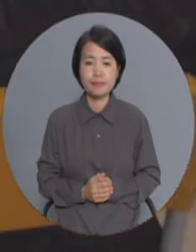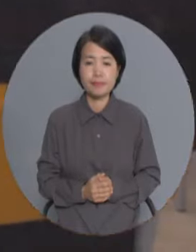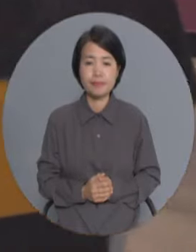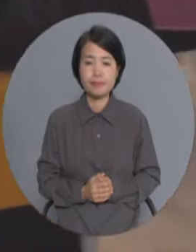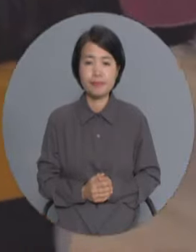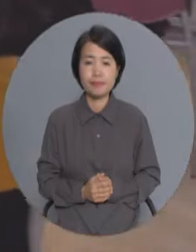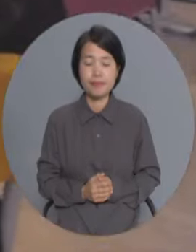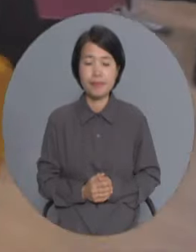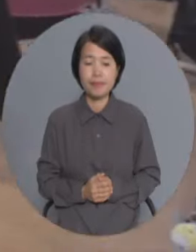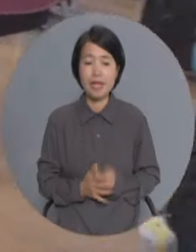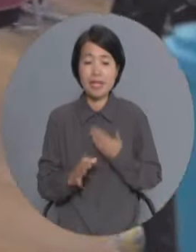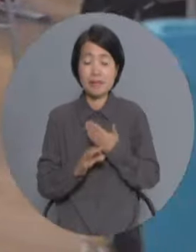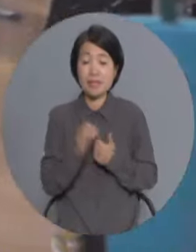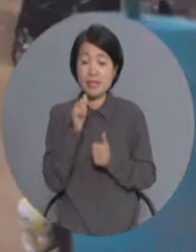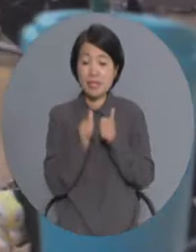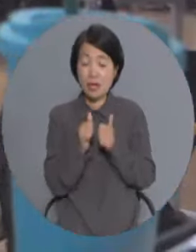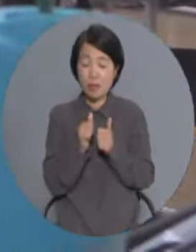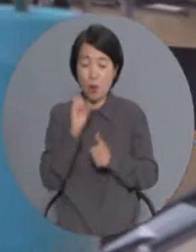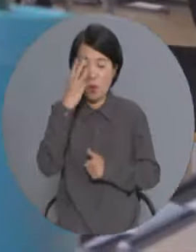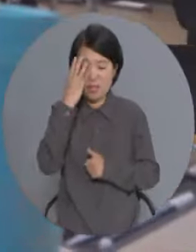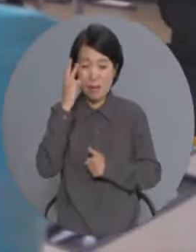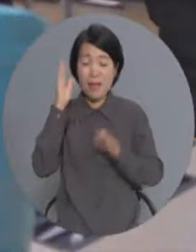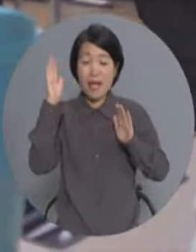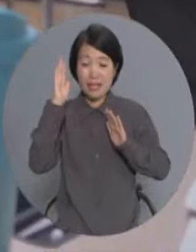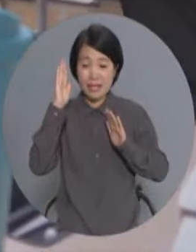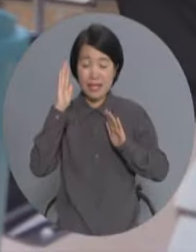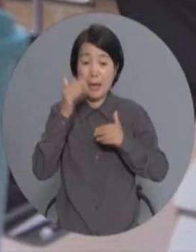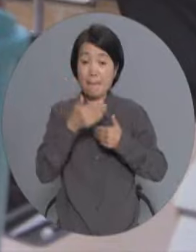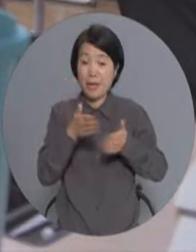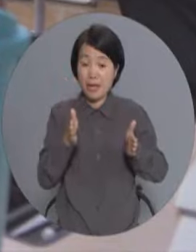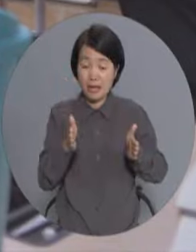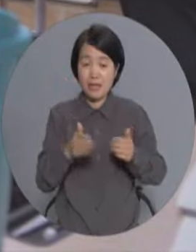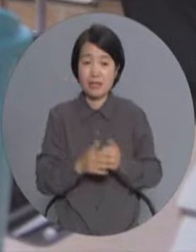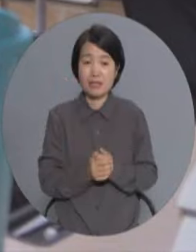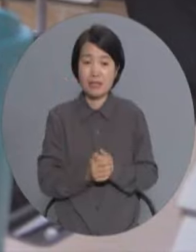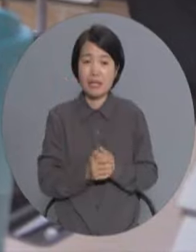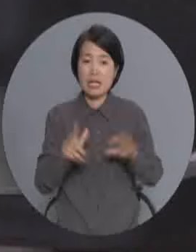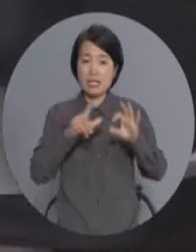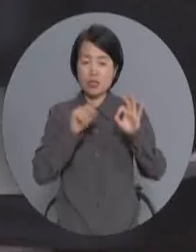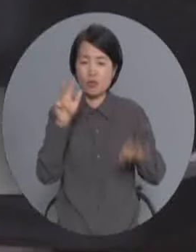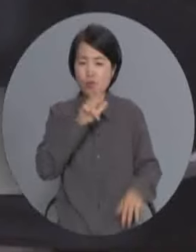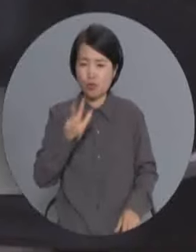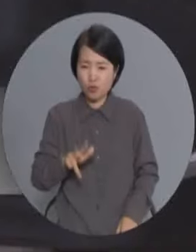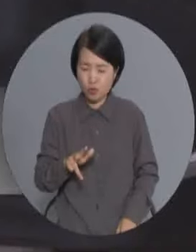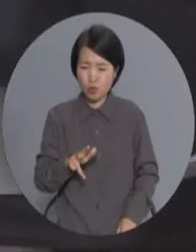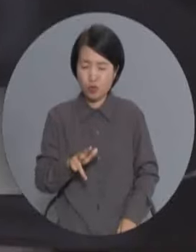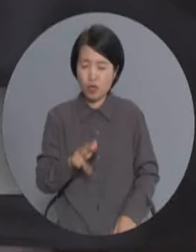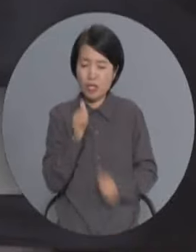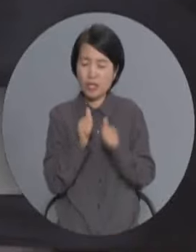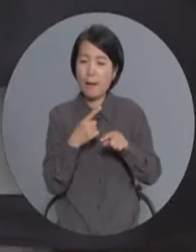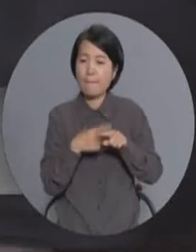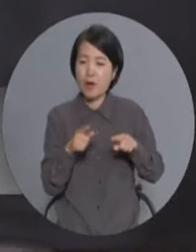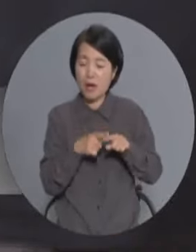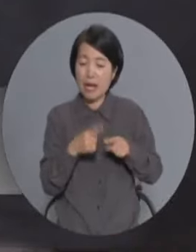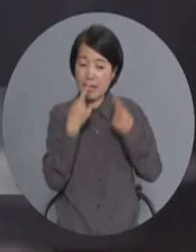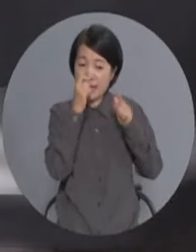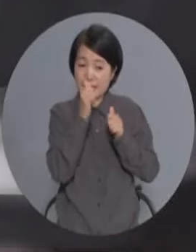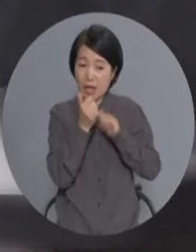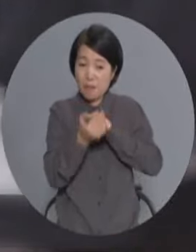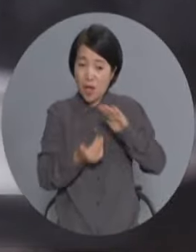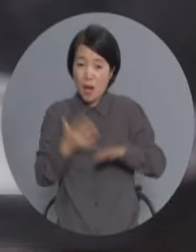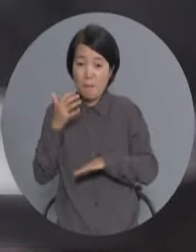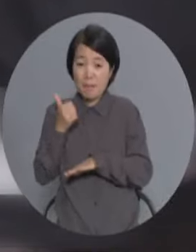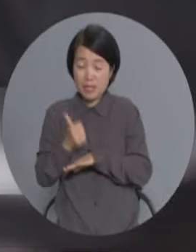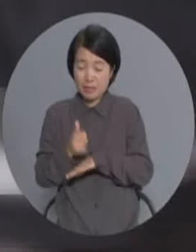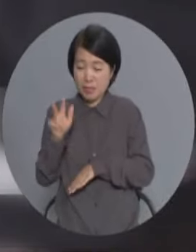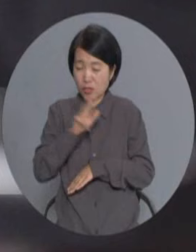시험이 한창인 고등학교 3학년 교실입니다. 10월 전국연합학력평가. 수능을 앞두고 마지막으로